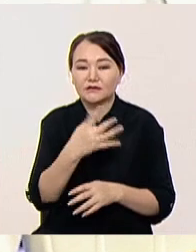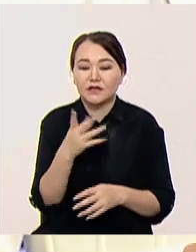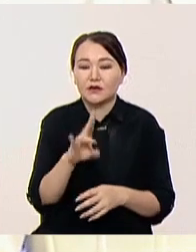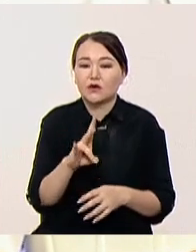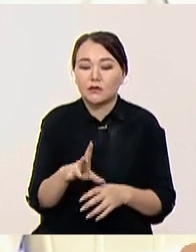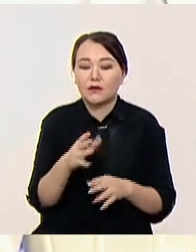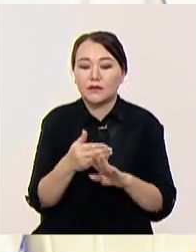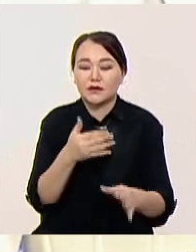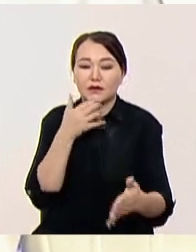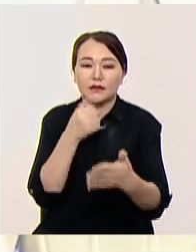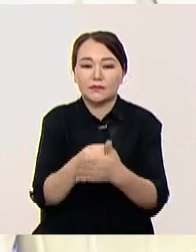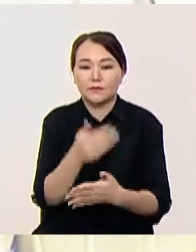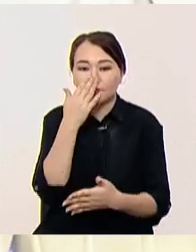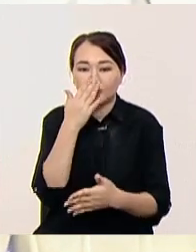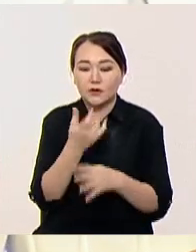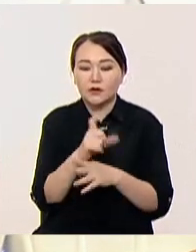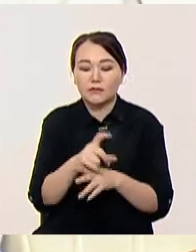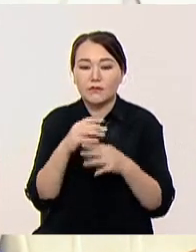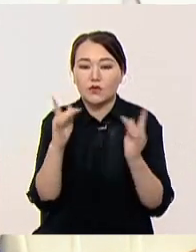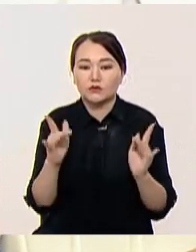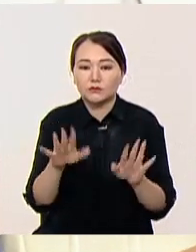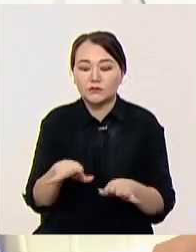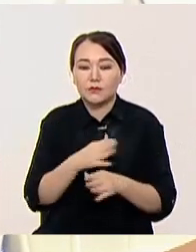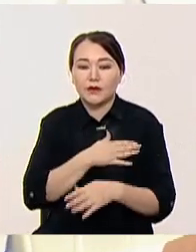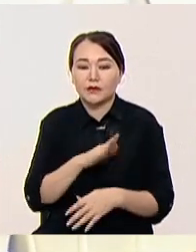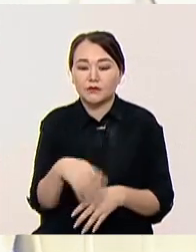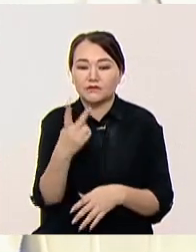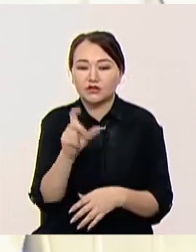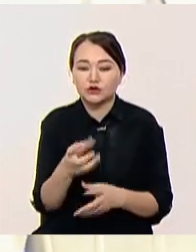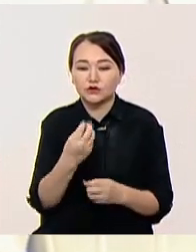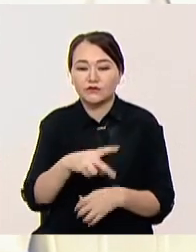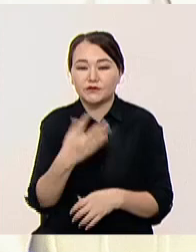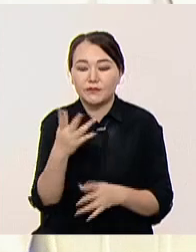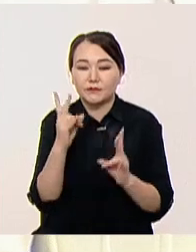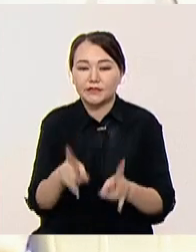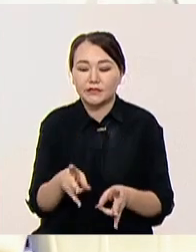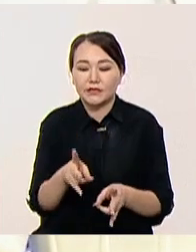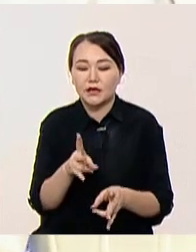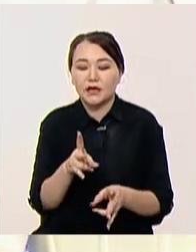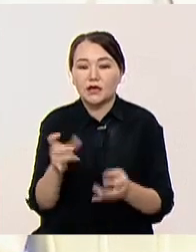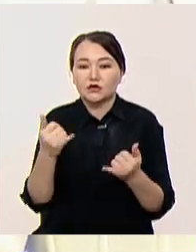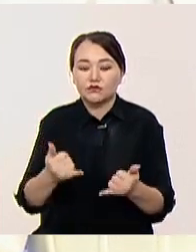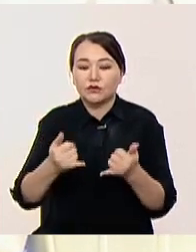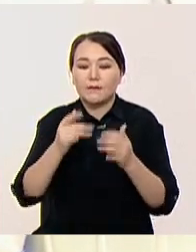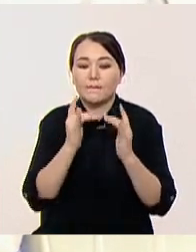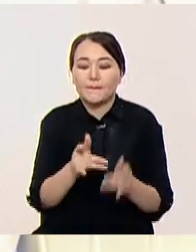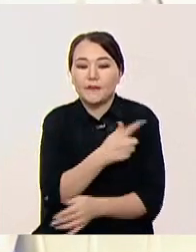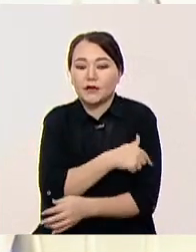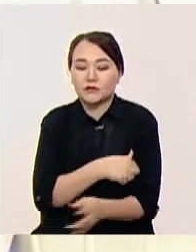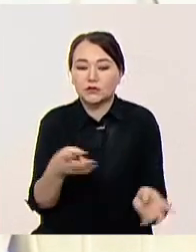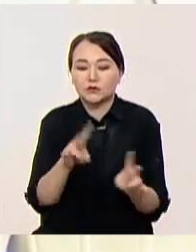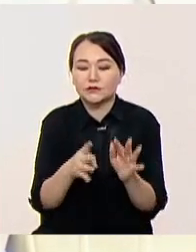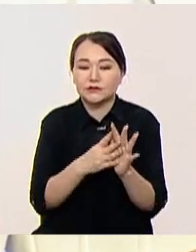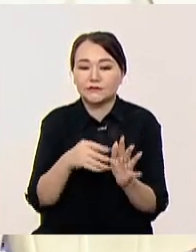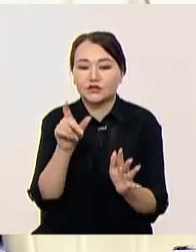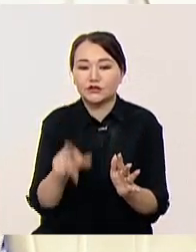при лобовом столкновении на мосту погибли 2 человека и еще 25 пострадали. На сегодня в больницах остаются 9